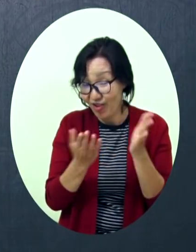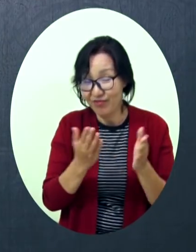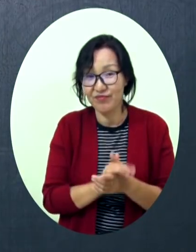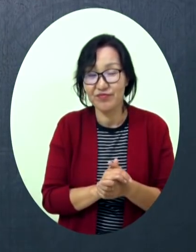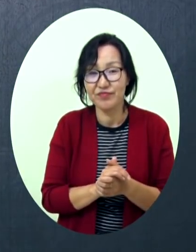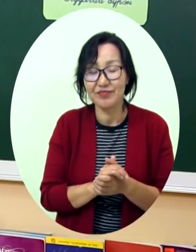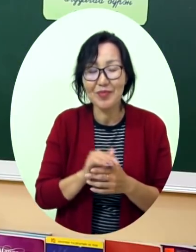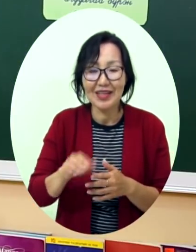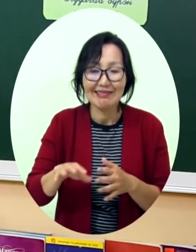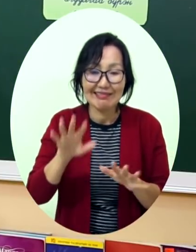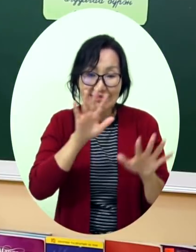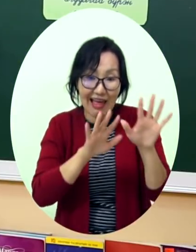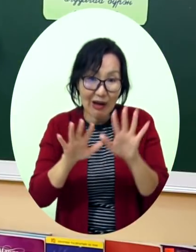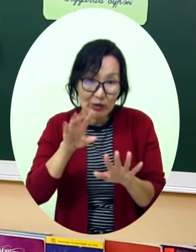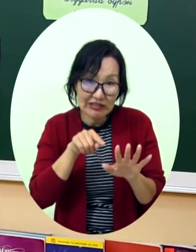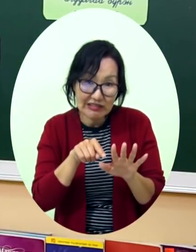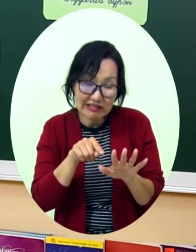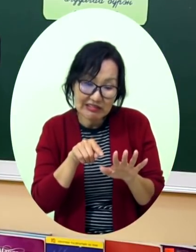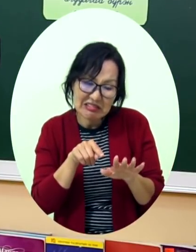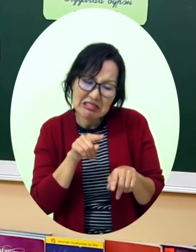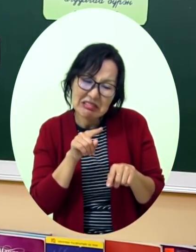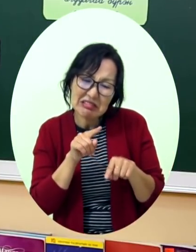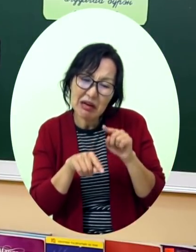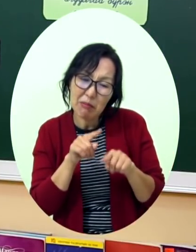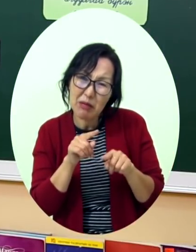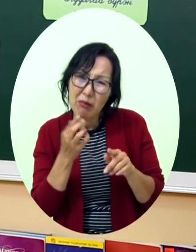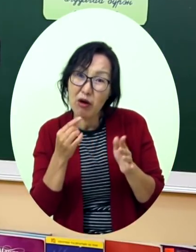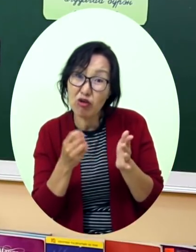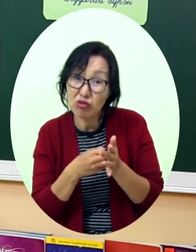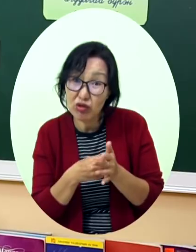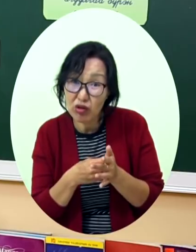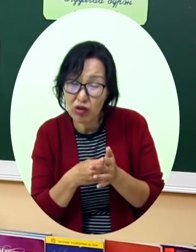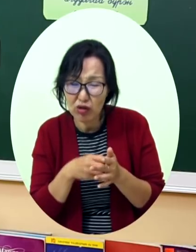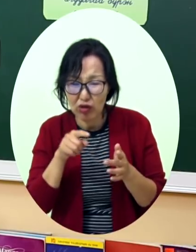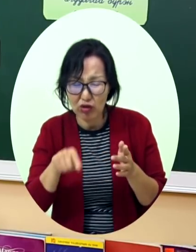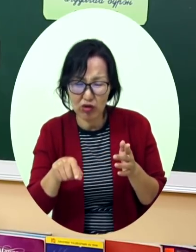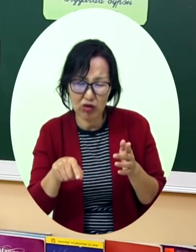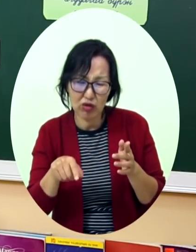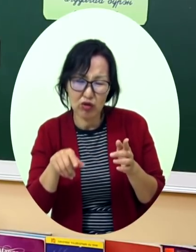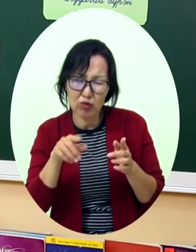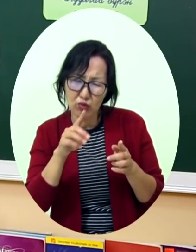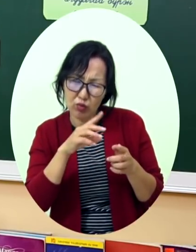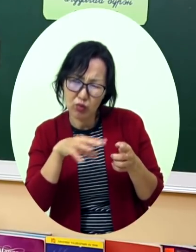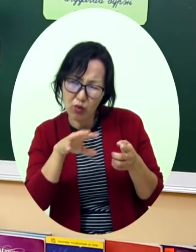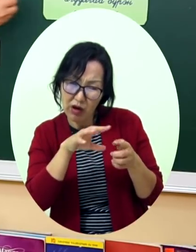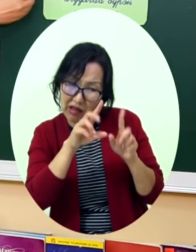тийм учраас найруулга маань хэр зэрэг байх нь тухайн ихийг